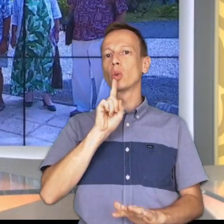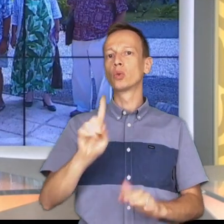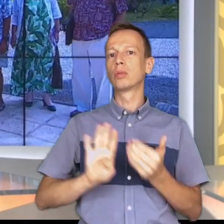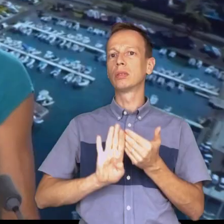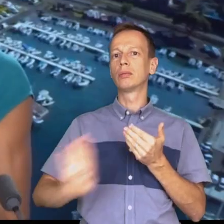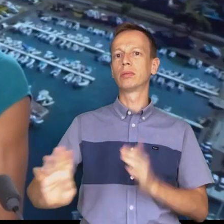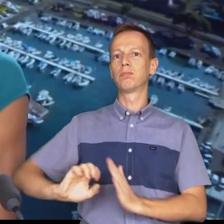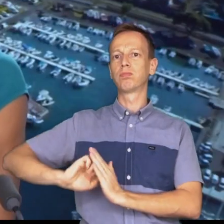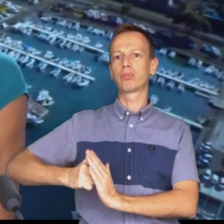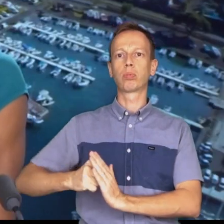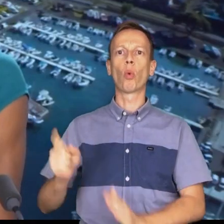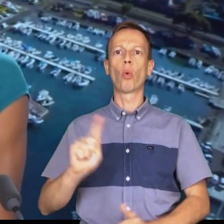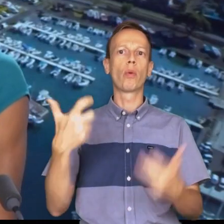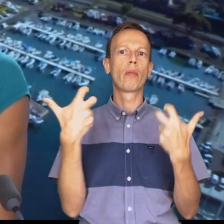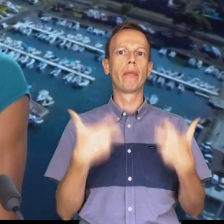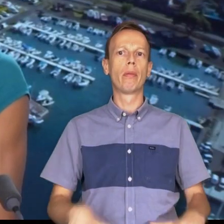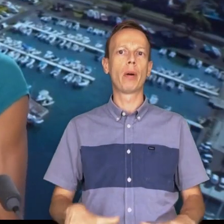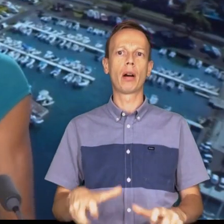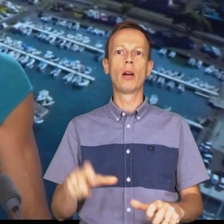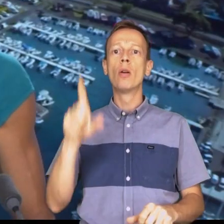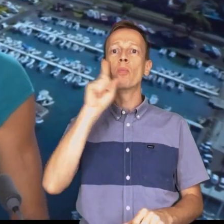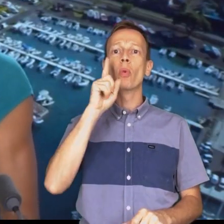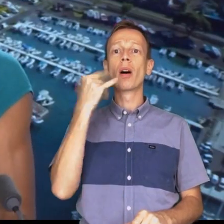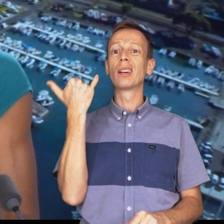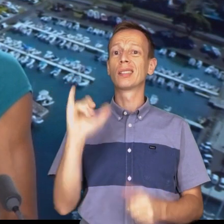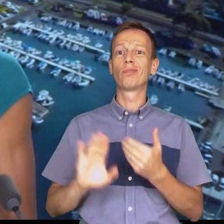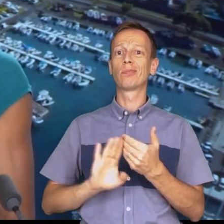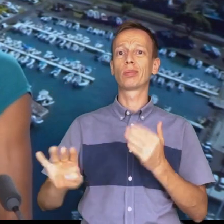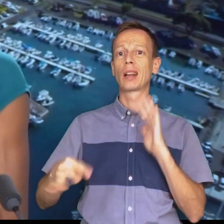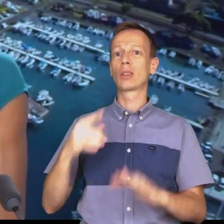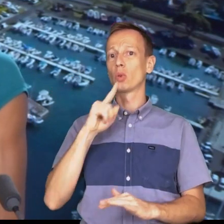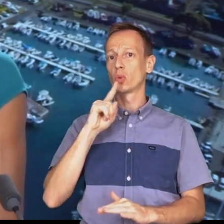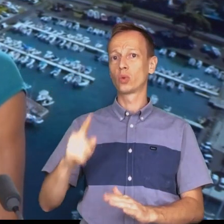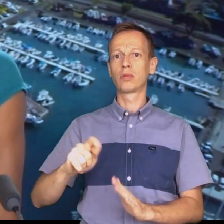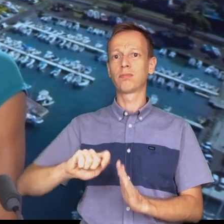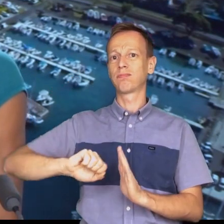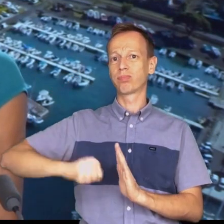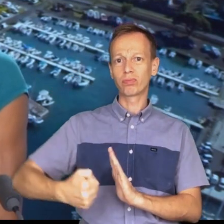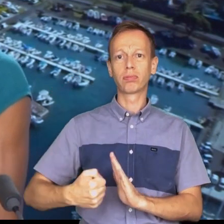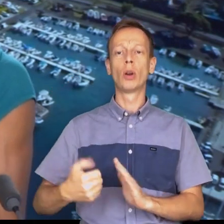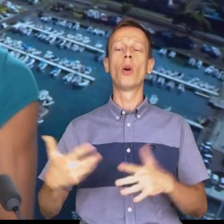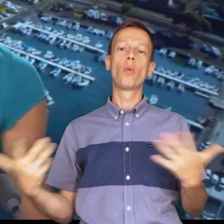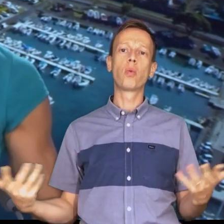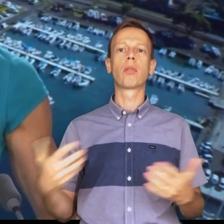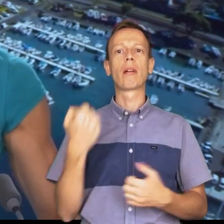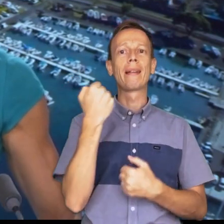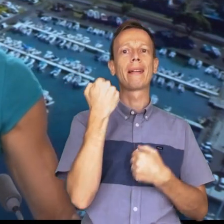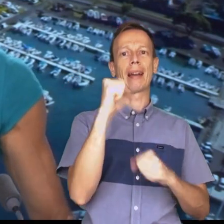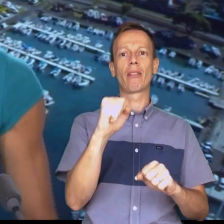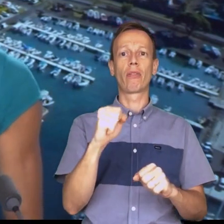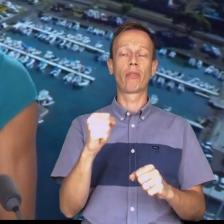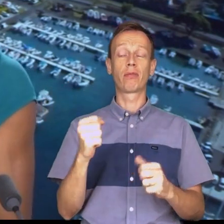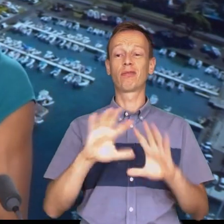stricte, car évidemment... Cette quatorzaine stricte ainsi que la grève générale annoncée pourrait